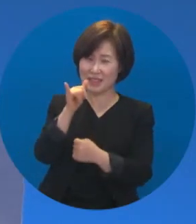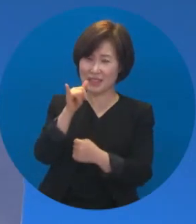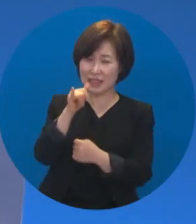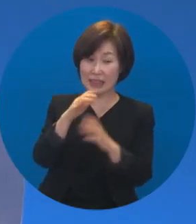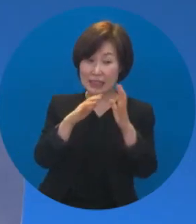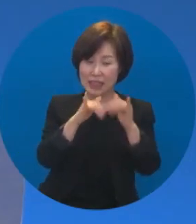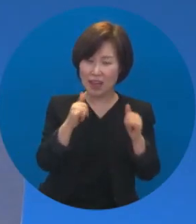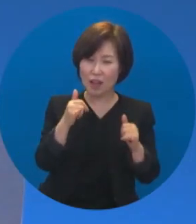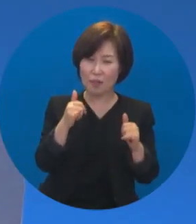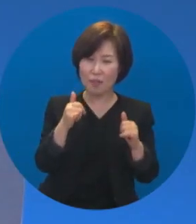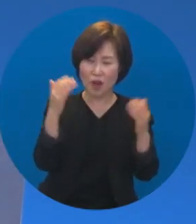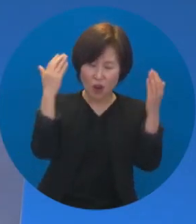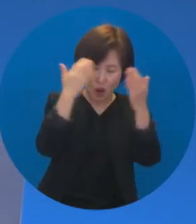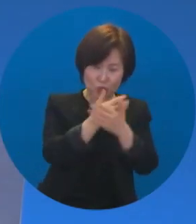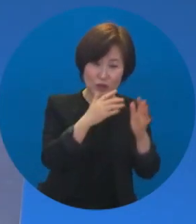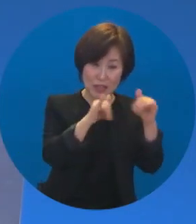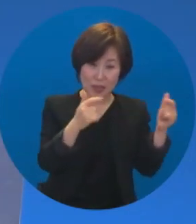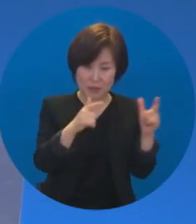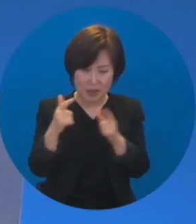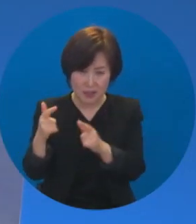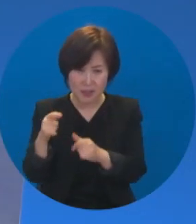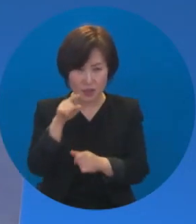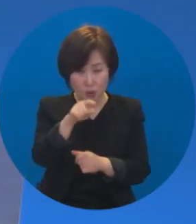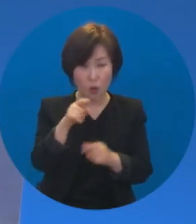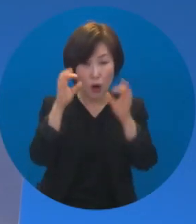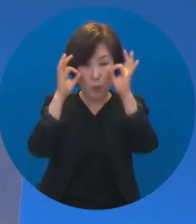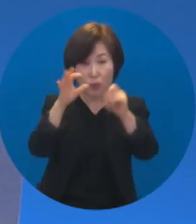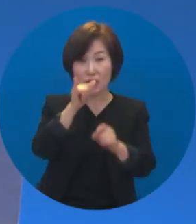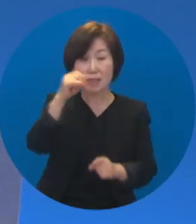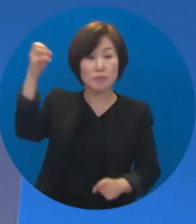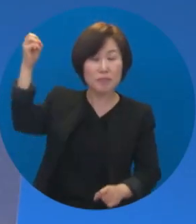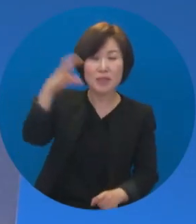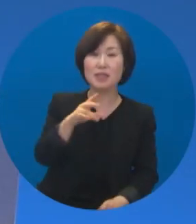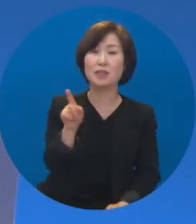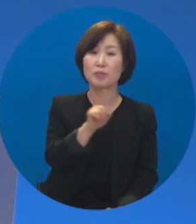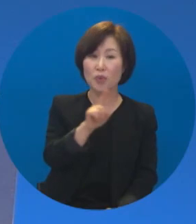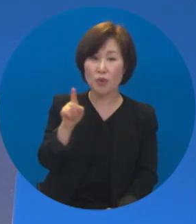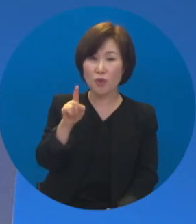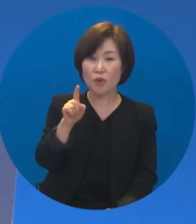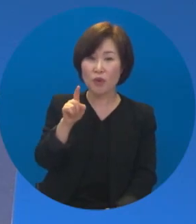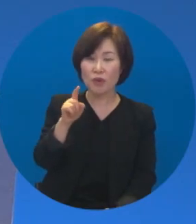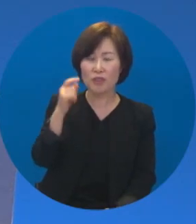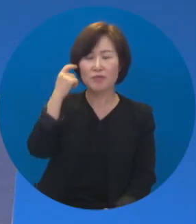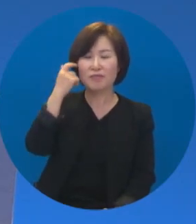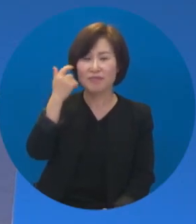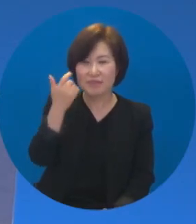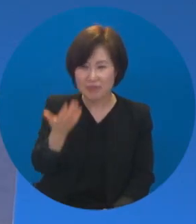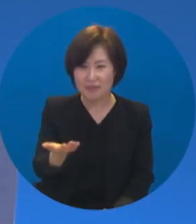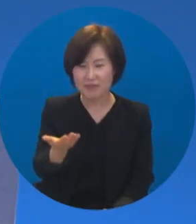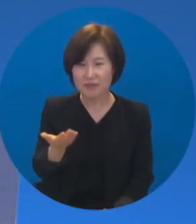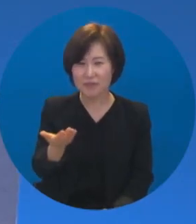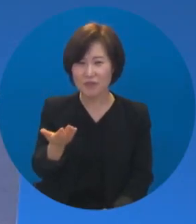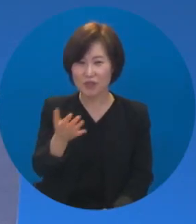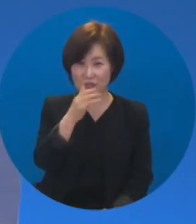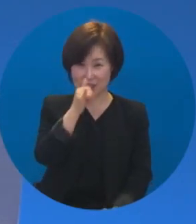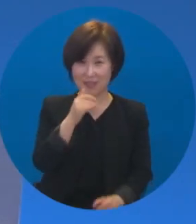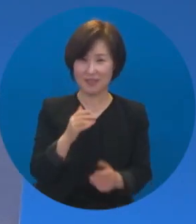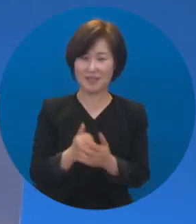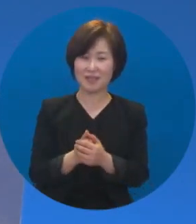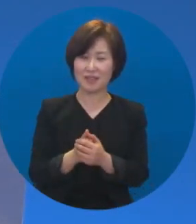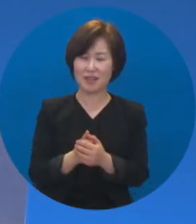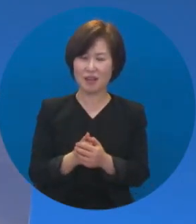사람들에게 네가 보고 있는 빛이 무엇이야? 라는 질문을 우리가 들을 수 있었으면 좋겠어요. 너의 삶이